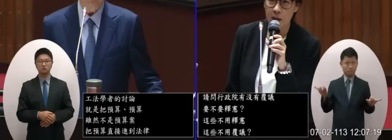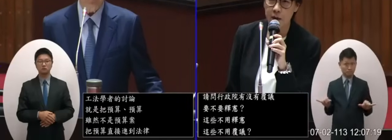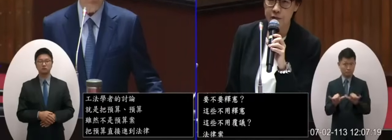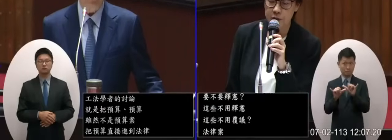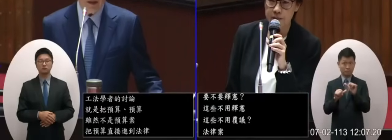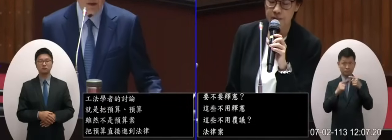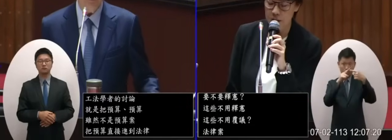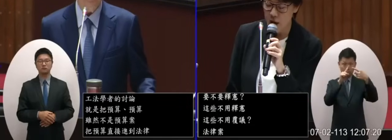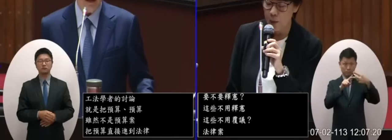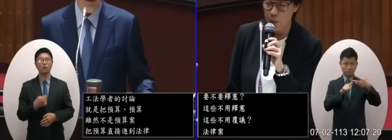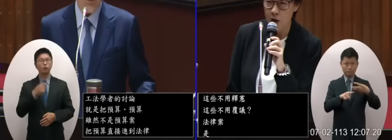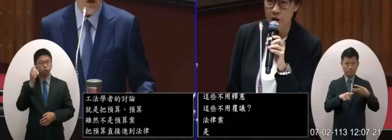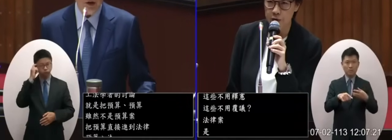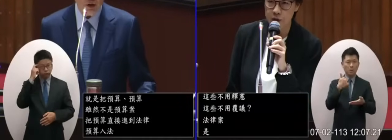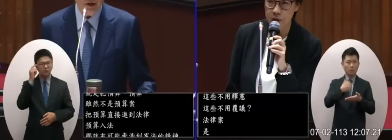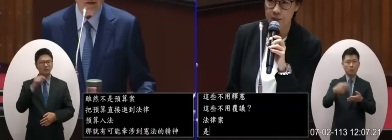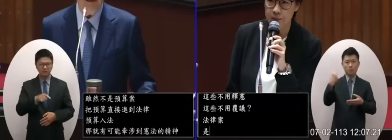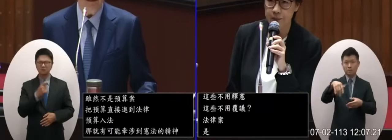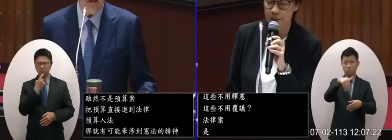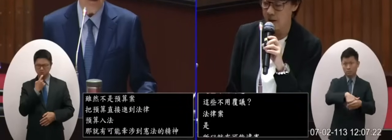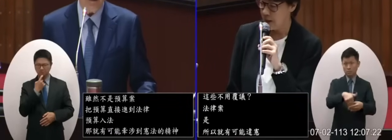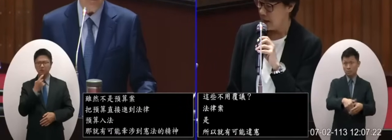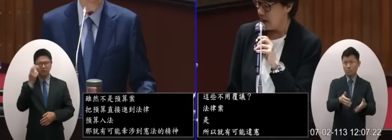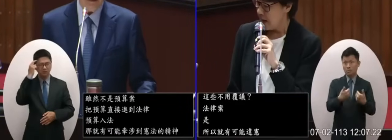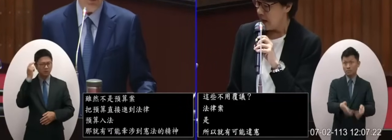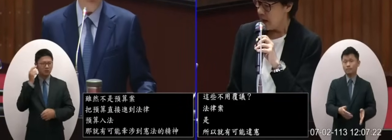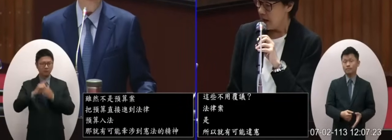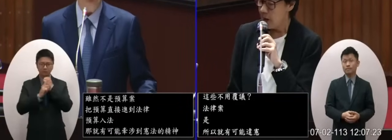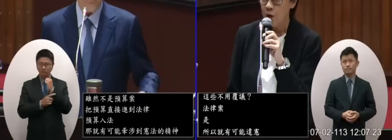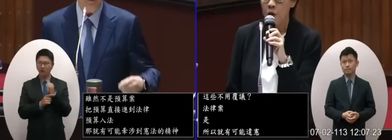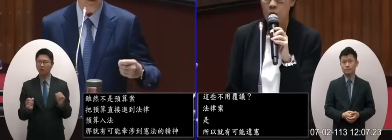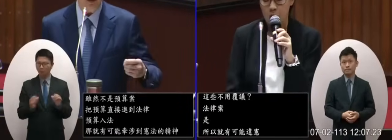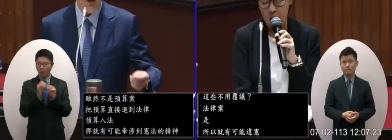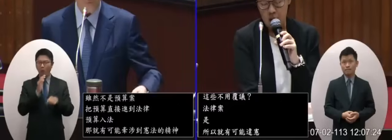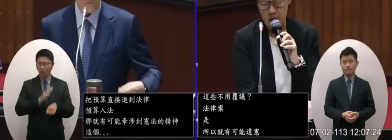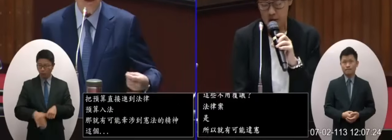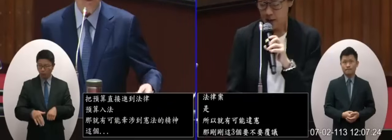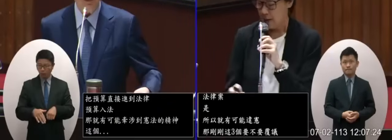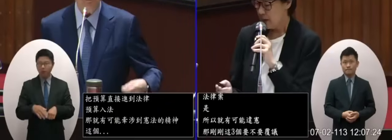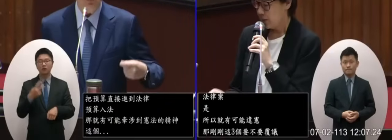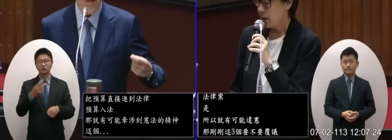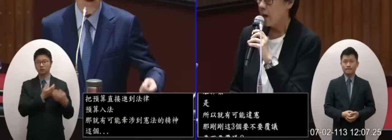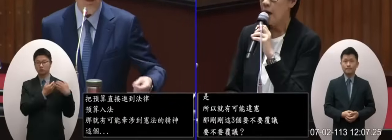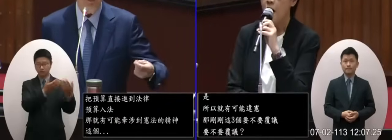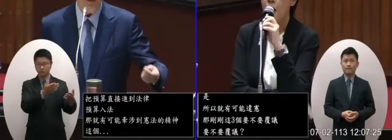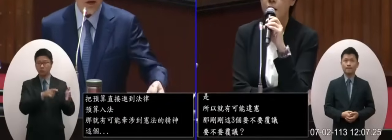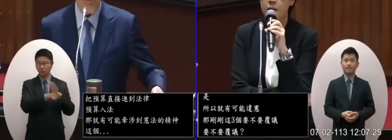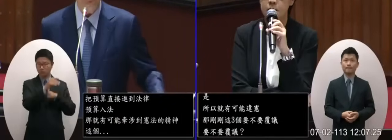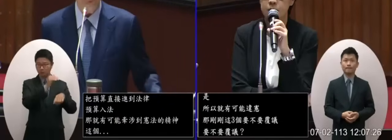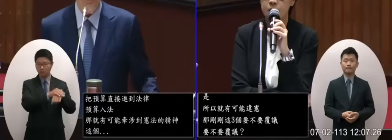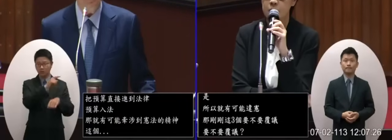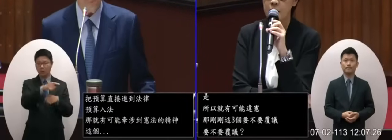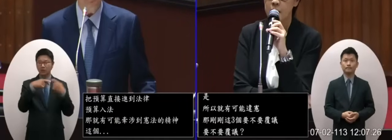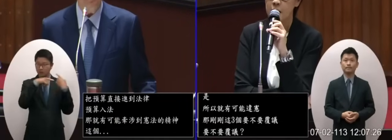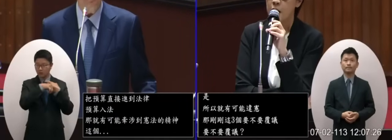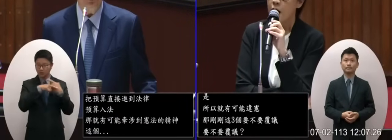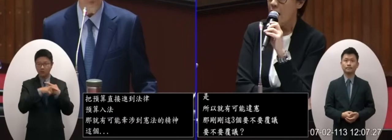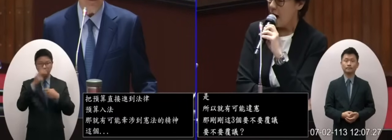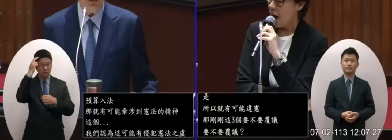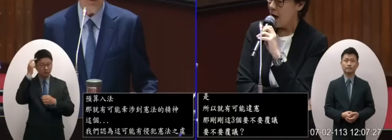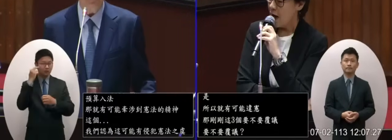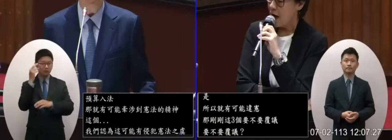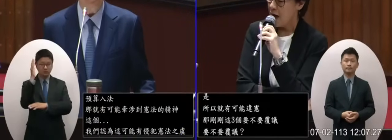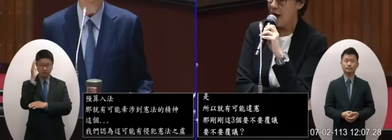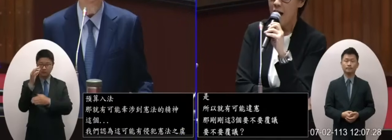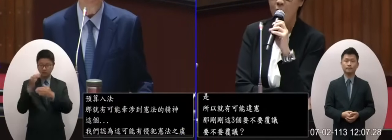刚这三个要不要复议？ 我们认为这可能有侵犯宪法之余，所以透过专家学者我们考虑是不是就宪政的秩